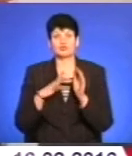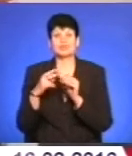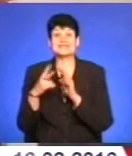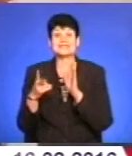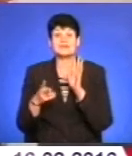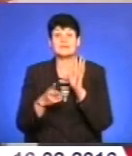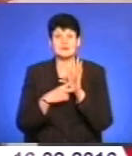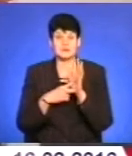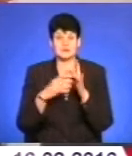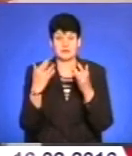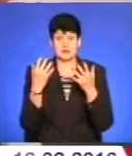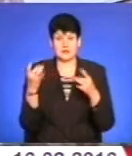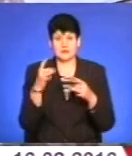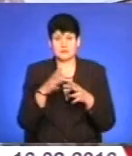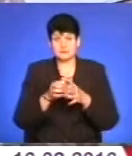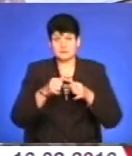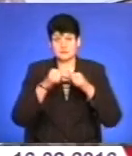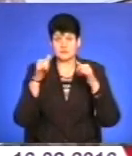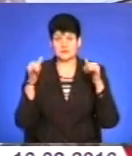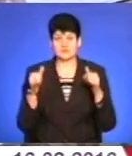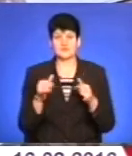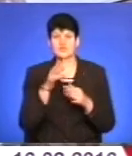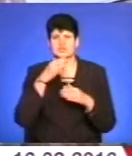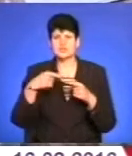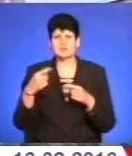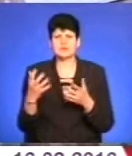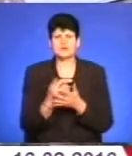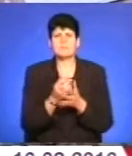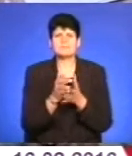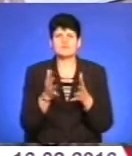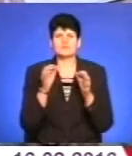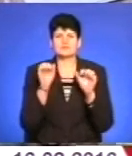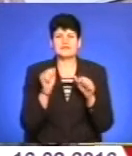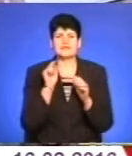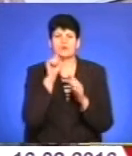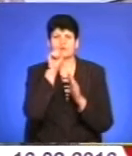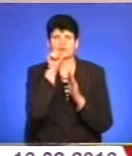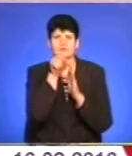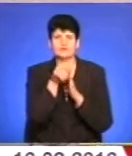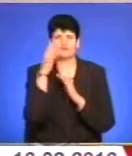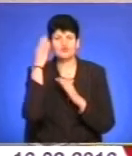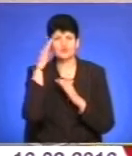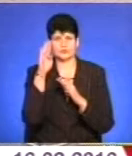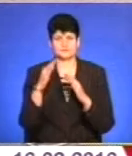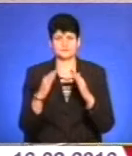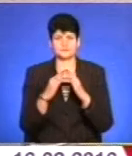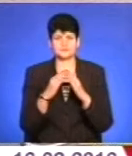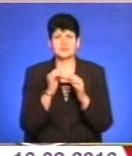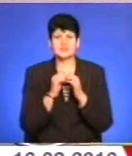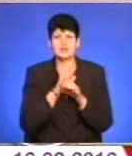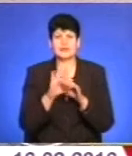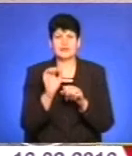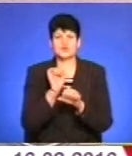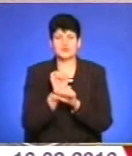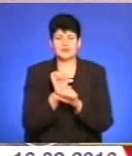17. В рази кількість крадіжок зросла. З часом крадії знаходять все більше можливостей для того, щоб проникнути в чужу оселю. Часто їх не